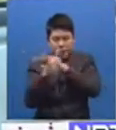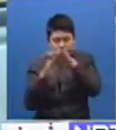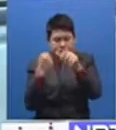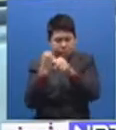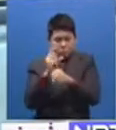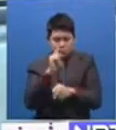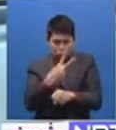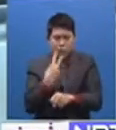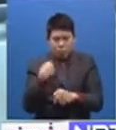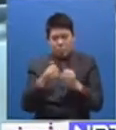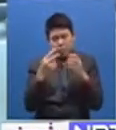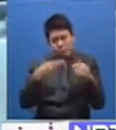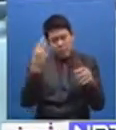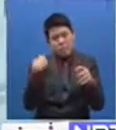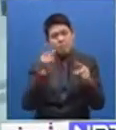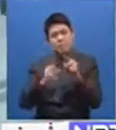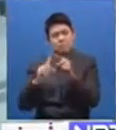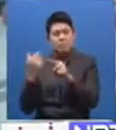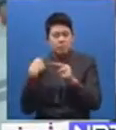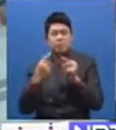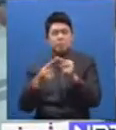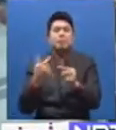กลับมาสร้างสถานการณ์ต่อไป